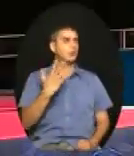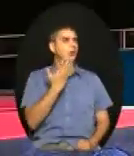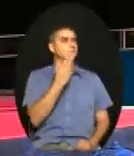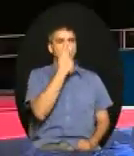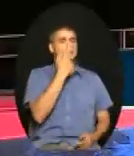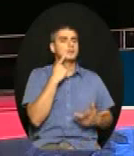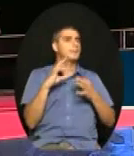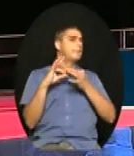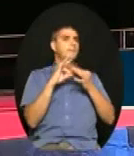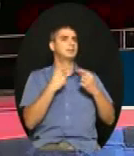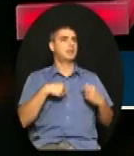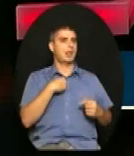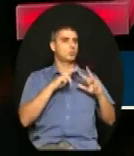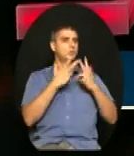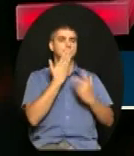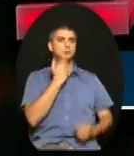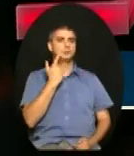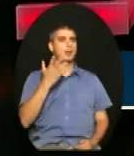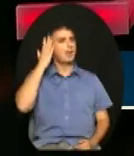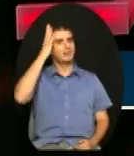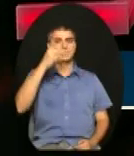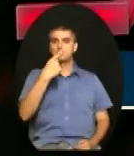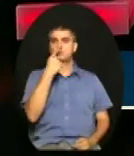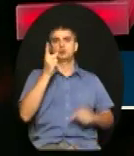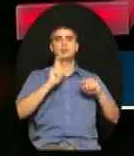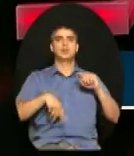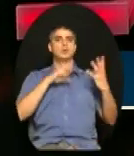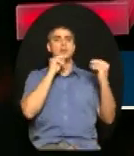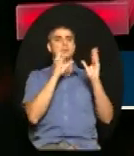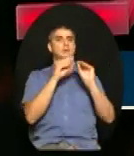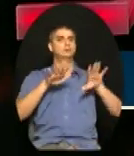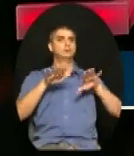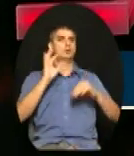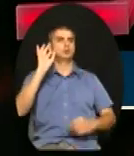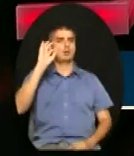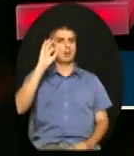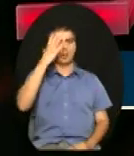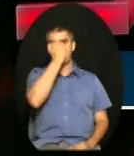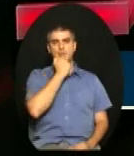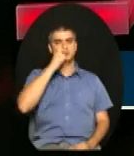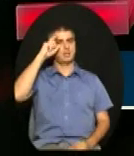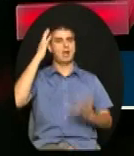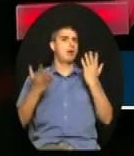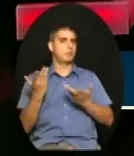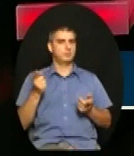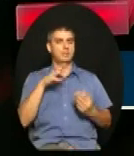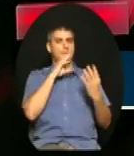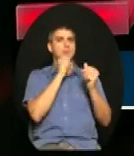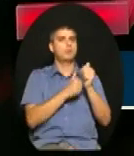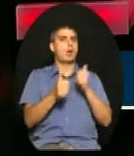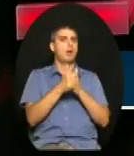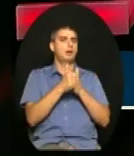אתה מנסח לנו, לציבור הישראלי, את העתיד, אם אתה אומר שזו טעות לדבר עם ממשלת חמאס אבו מאזן, גם דיבור